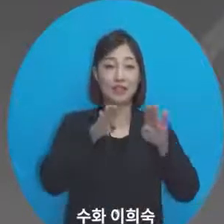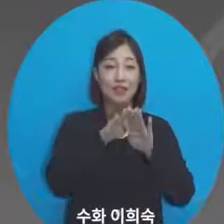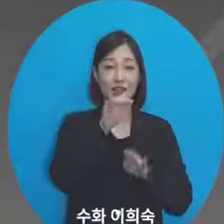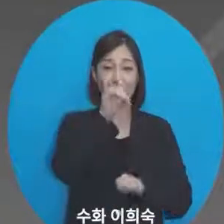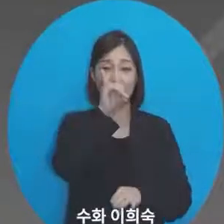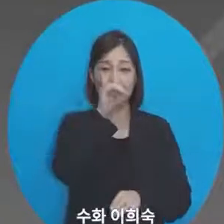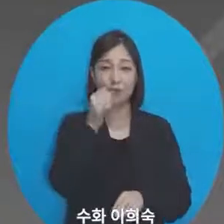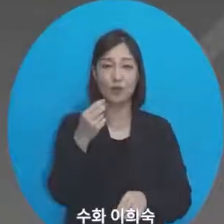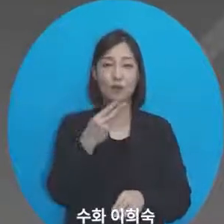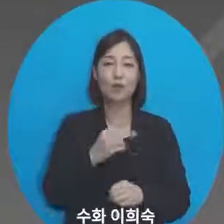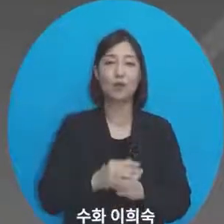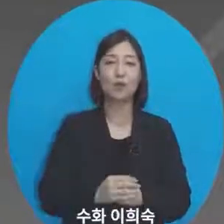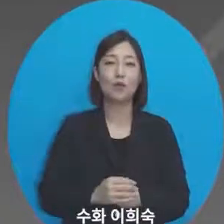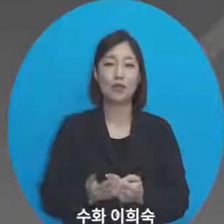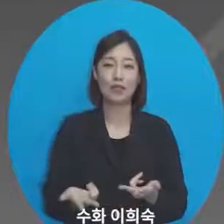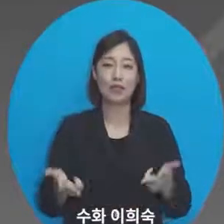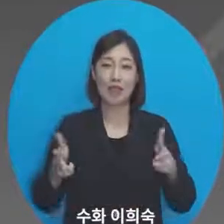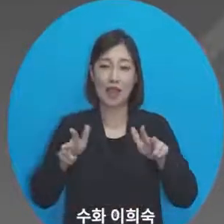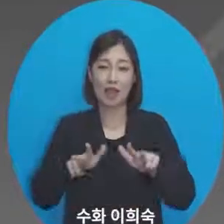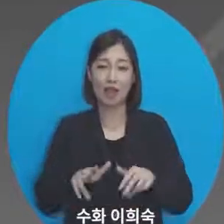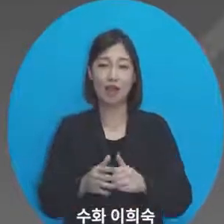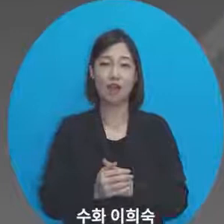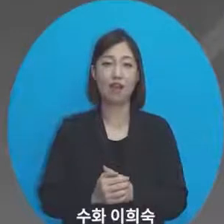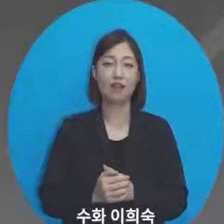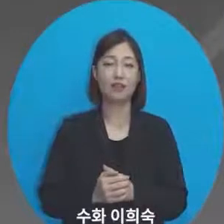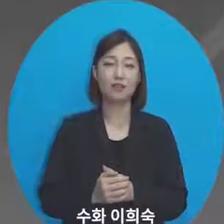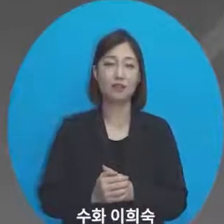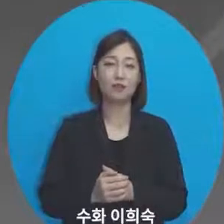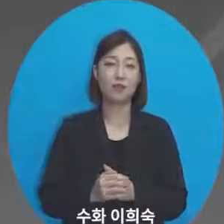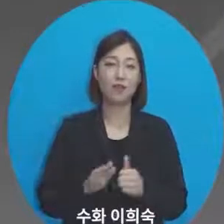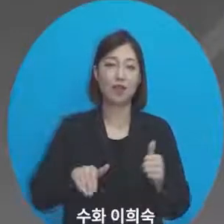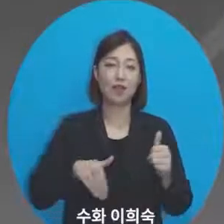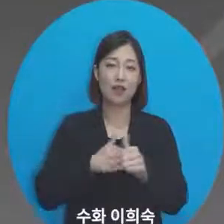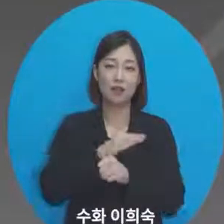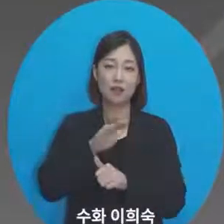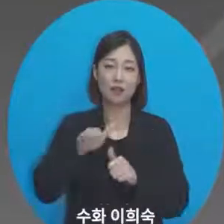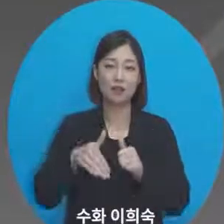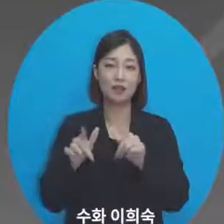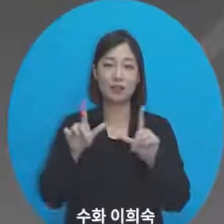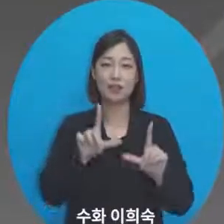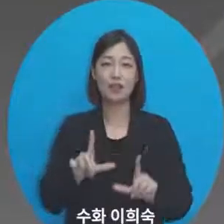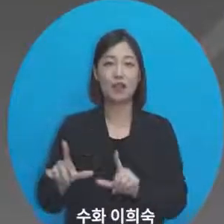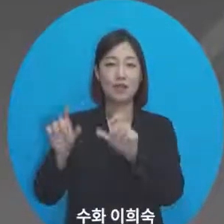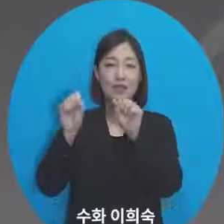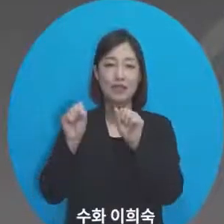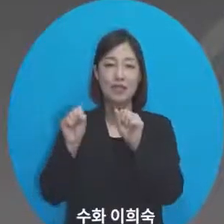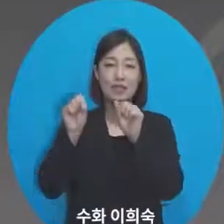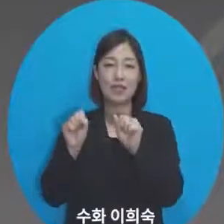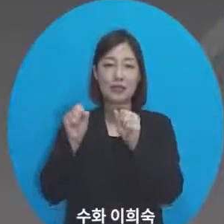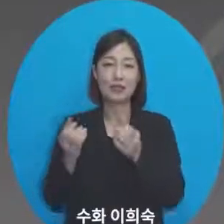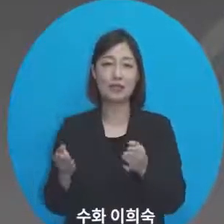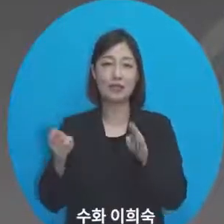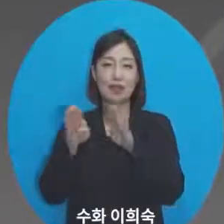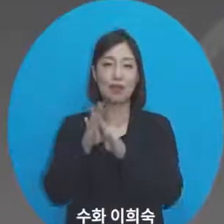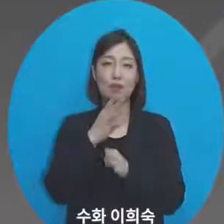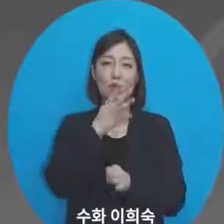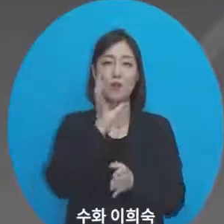어떤 수요가 많은 자연공원 시설이나 도시공원 시설, 그리고 생활체육시설, 이런